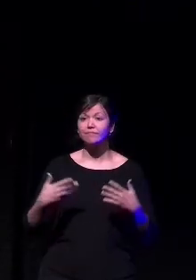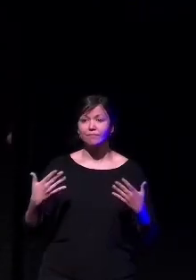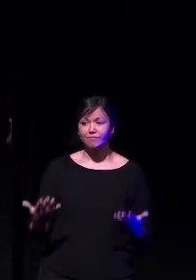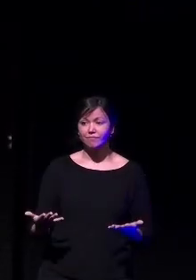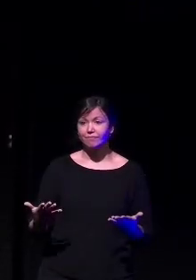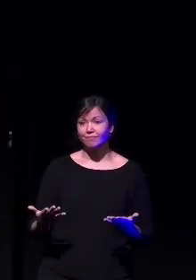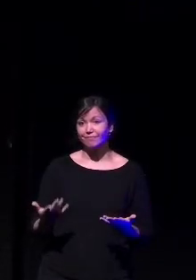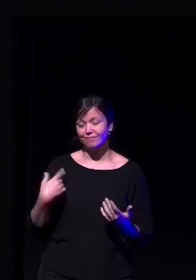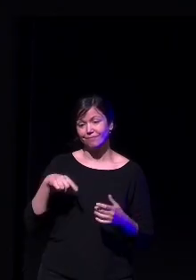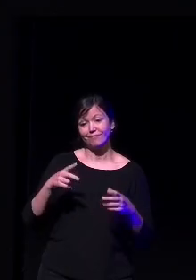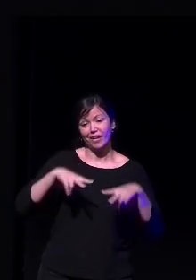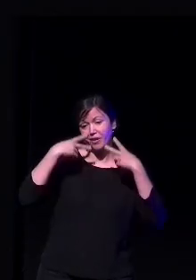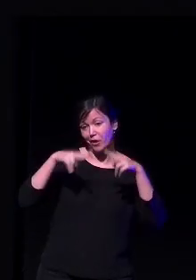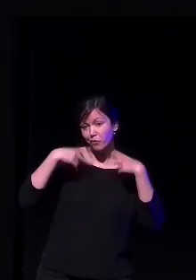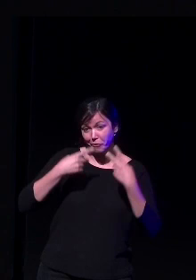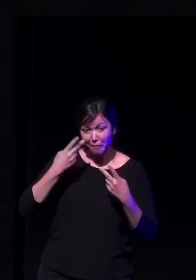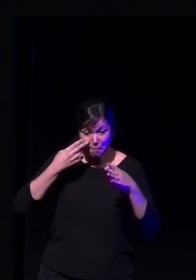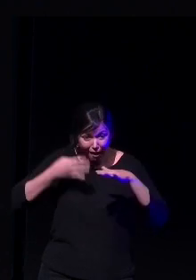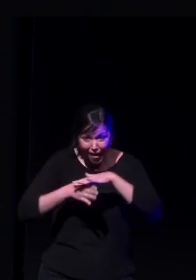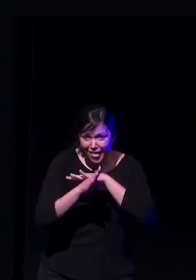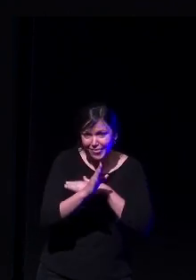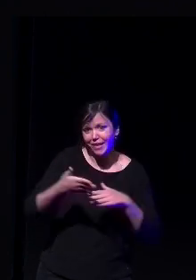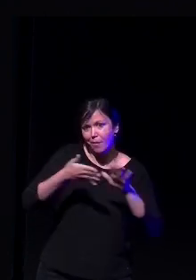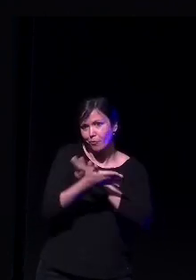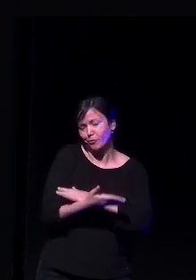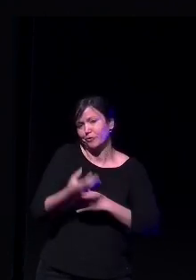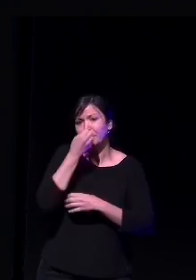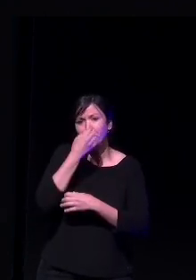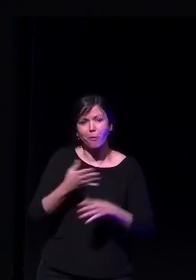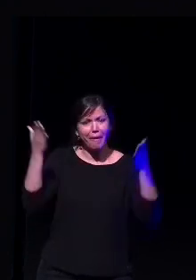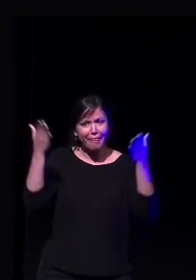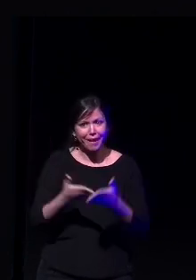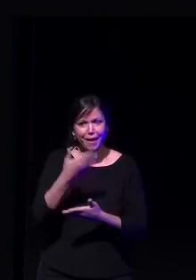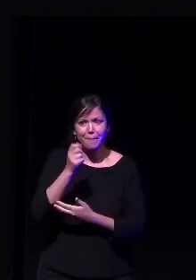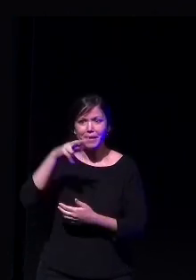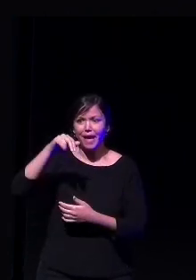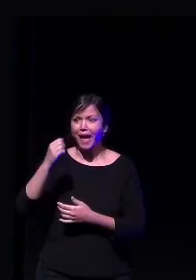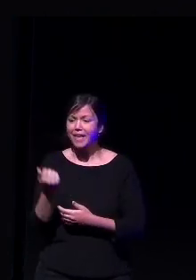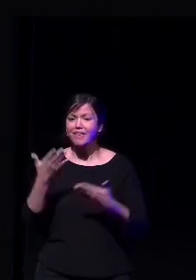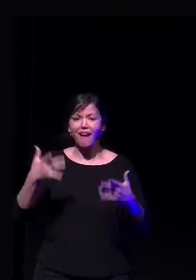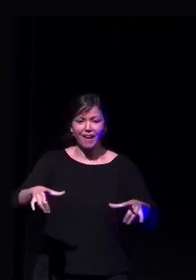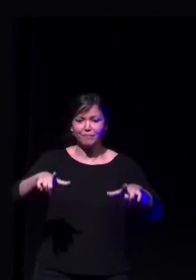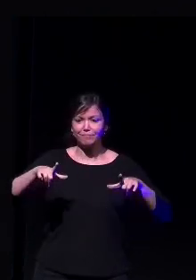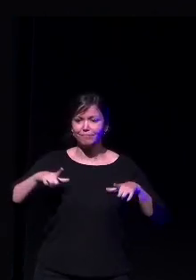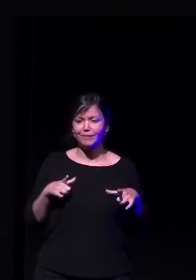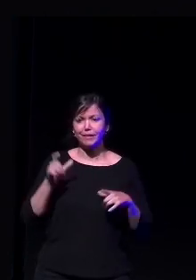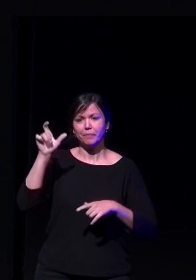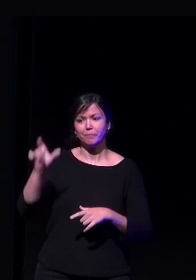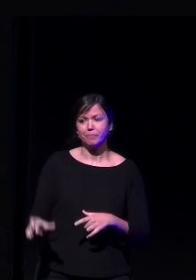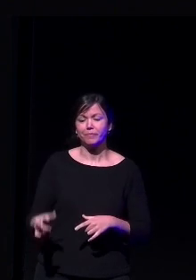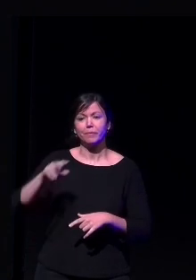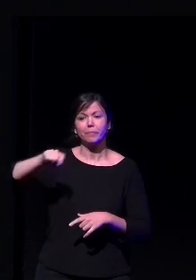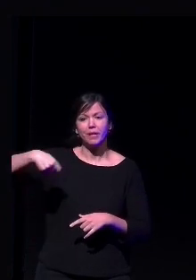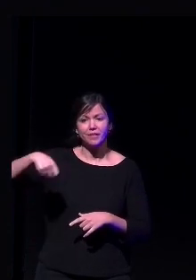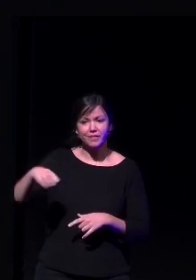Treure una mica el cap al restaurant, aquest magnífic restaurant que és Cal Enric de la Vall de Bianya. Demanem ara que lliuri el diploma al senyor Miquel Noguer, president de la Diputació de Girona